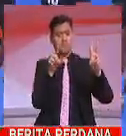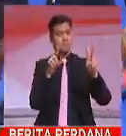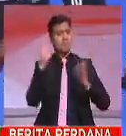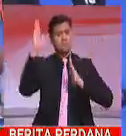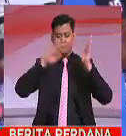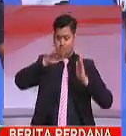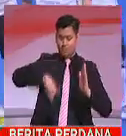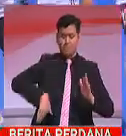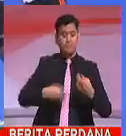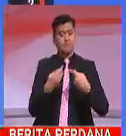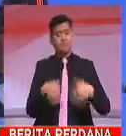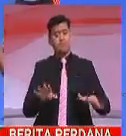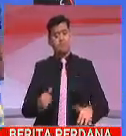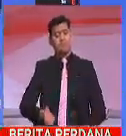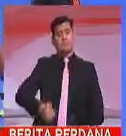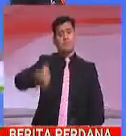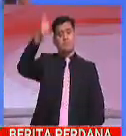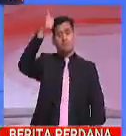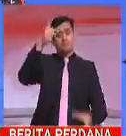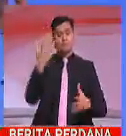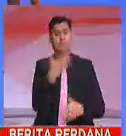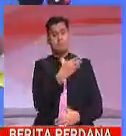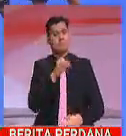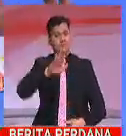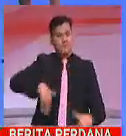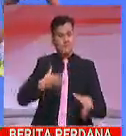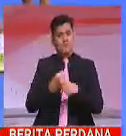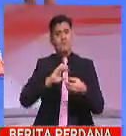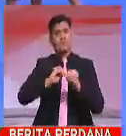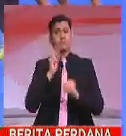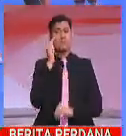meraih kejuaraan dengan pencapaian terbaik ialah meraih tempat ketiga